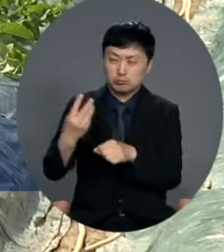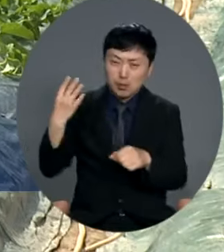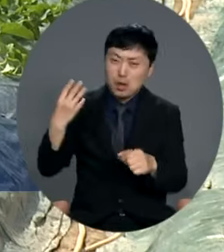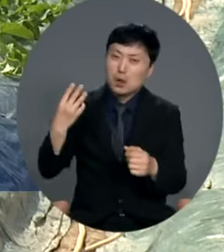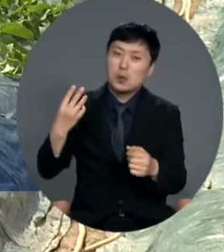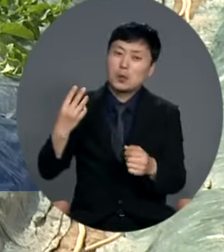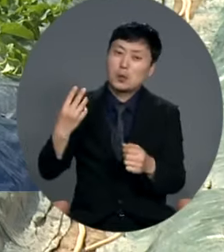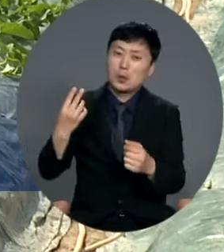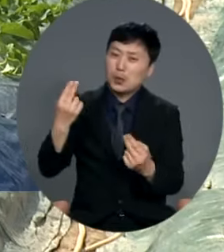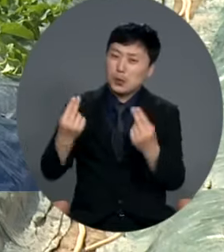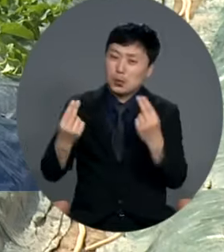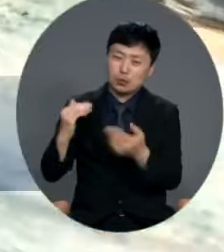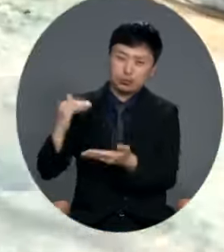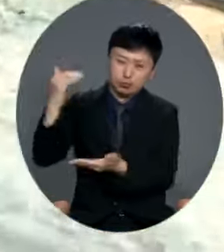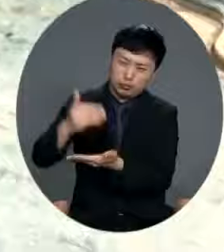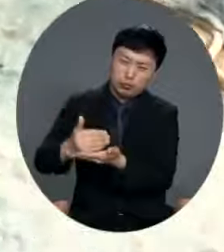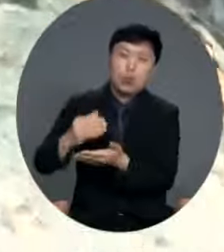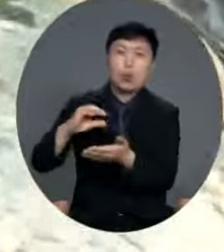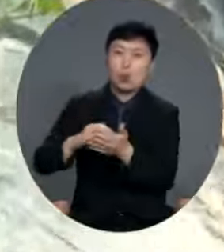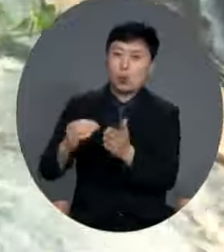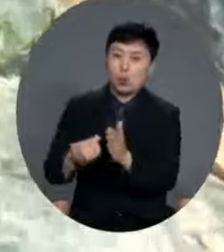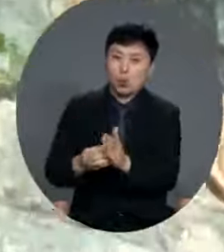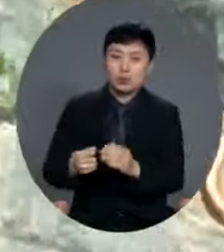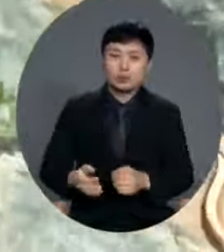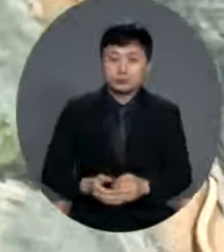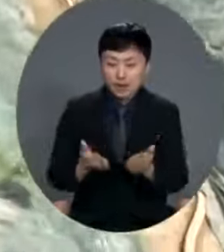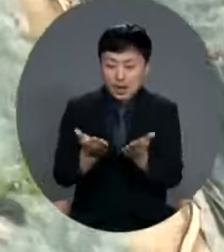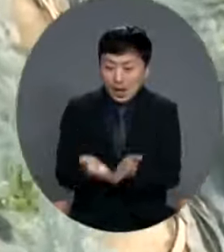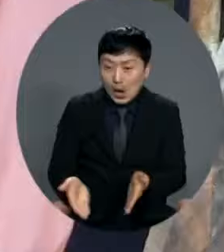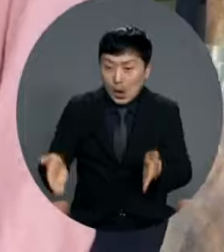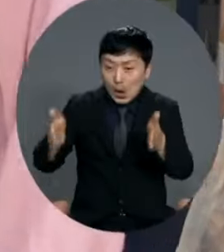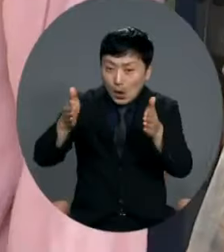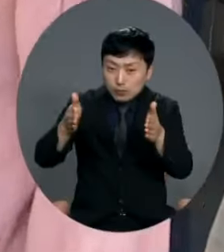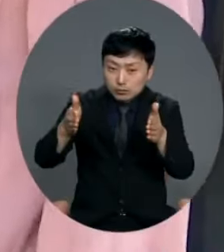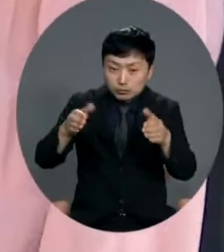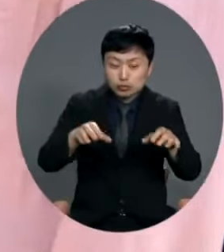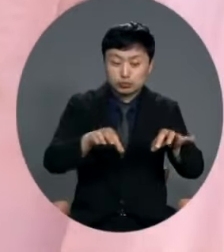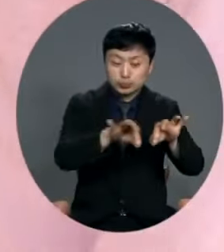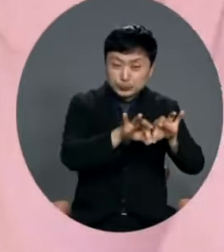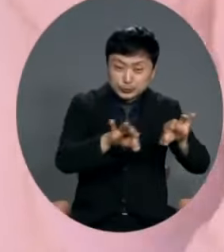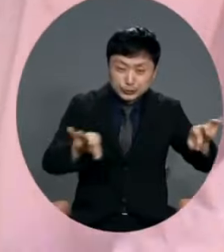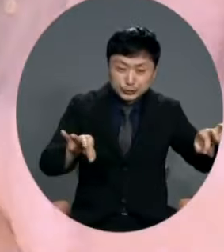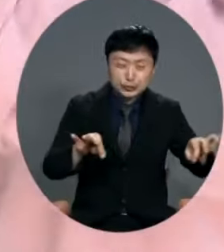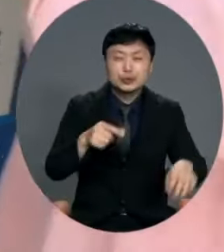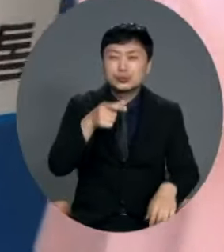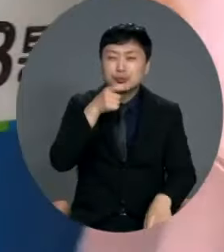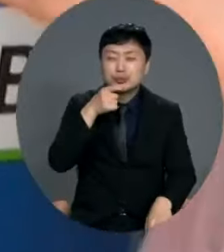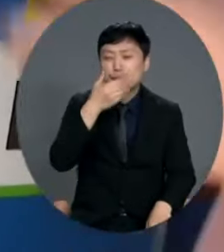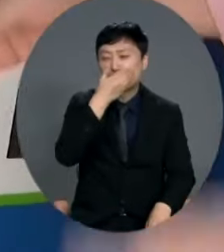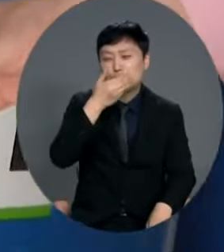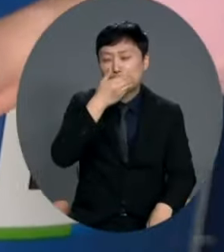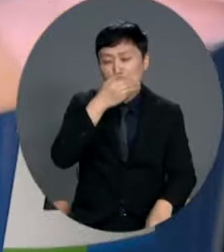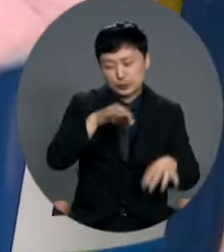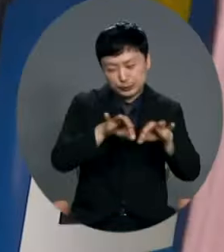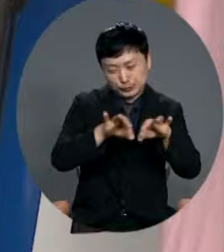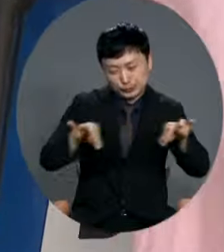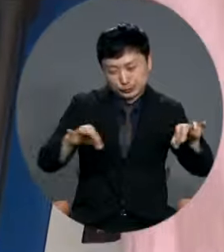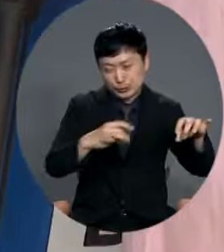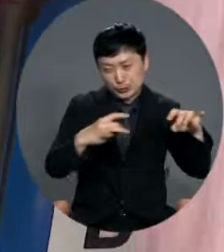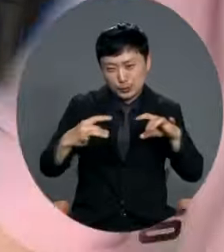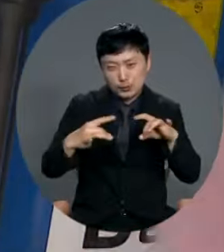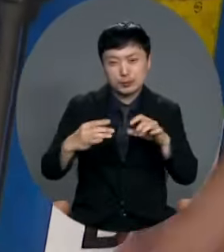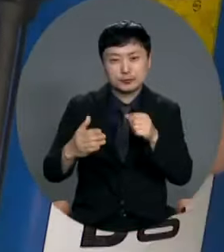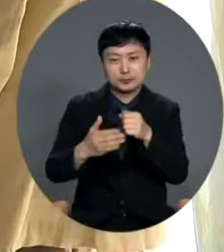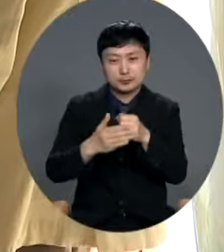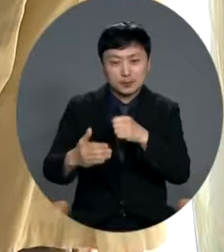이상 지금 수확하고 있습니다. 화분 위에 설치된 호수를 통해 물과 비료를 공급하면서 기존